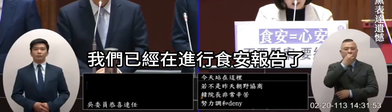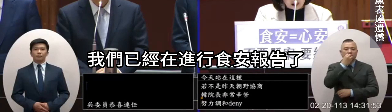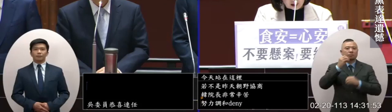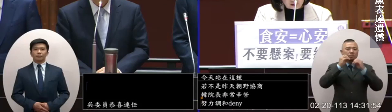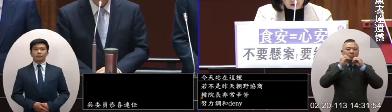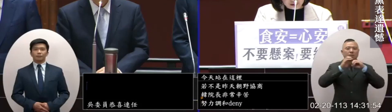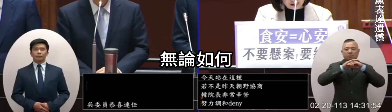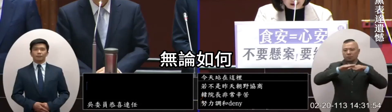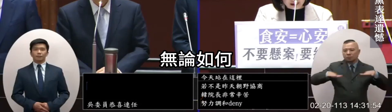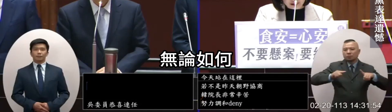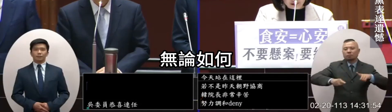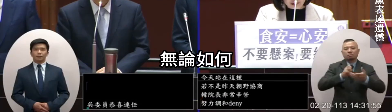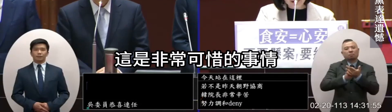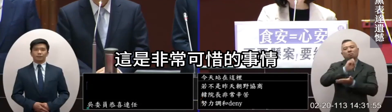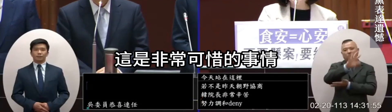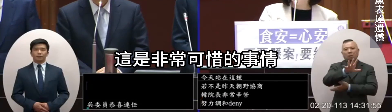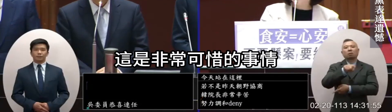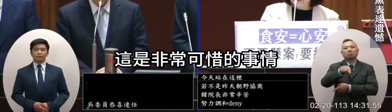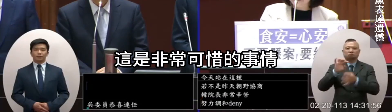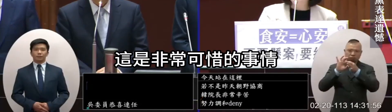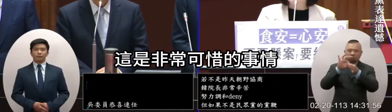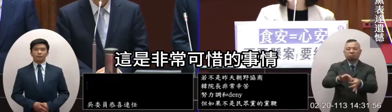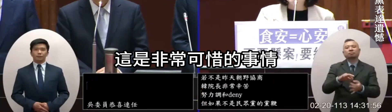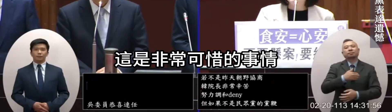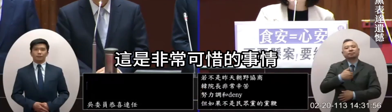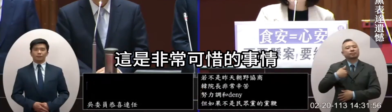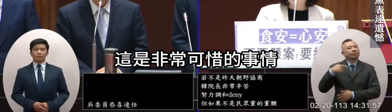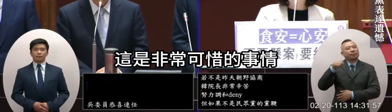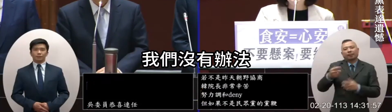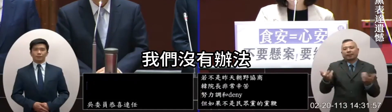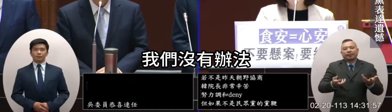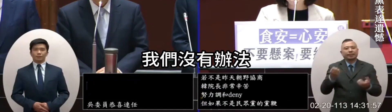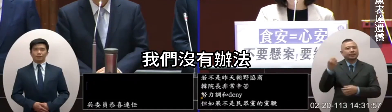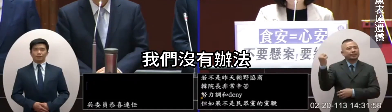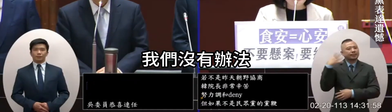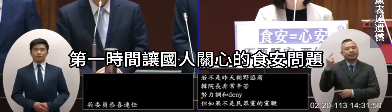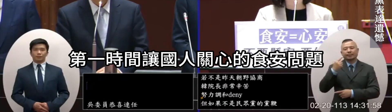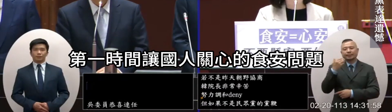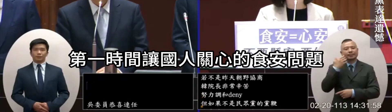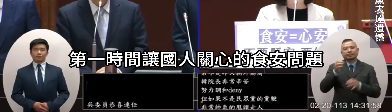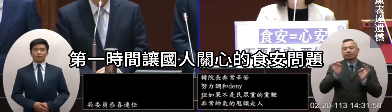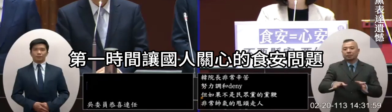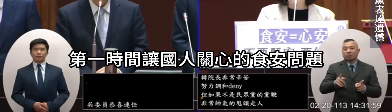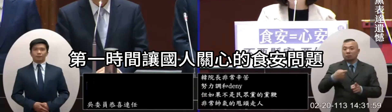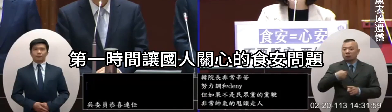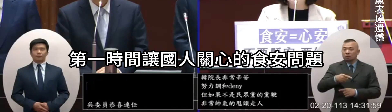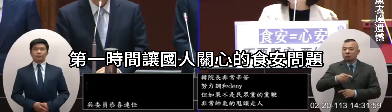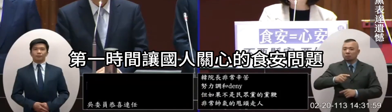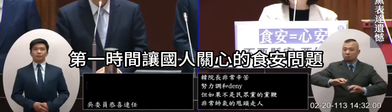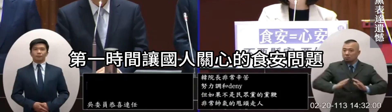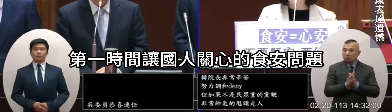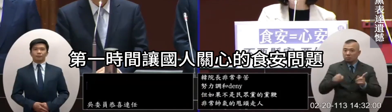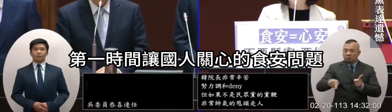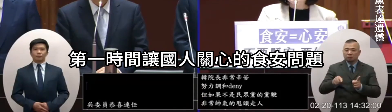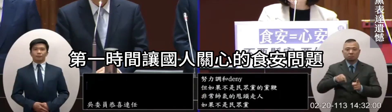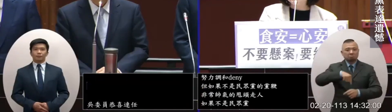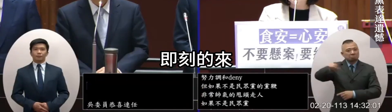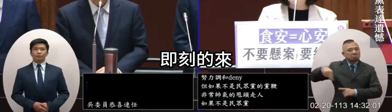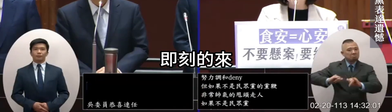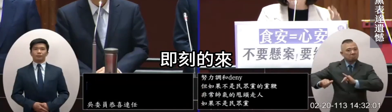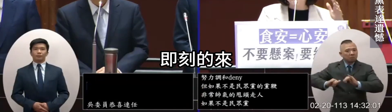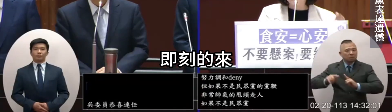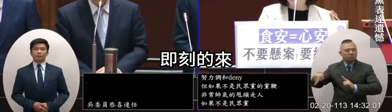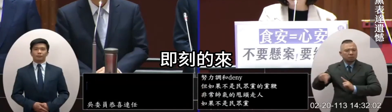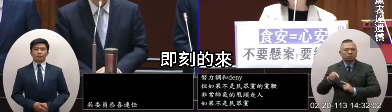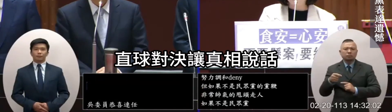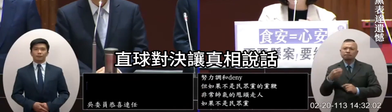告了。无论如何，这是非常可惜的事情，我们没有办法第一时间让国人关心的食安问题即